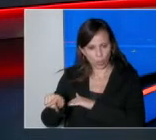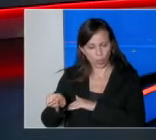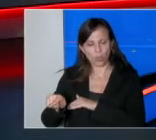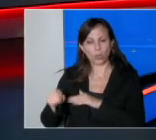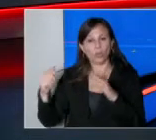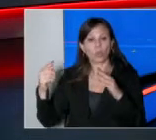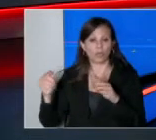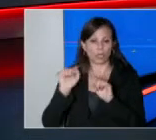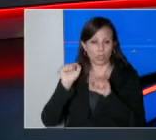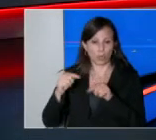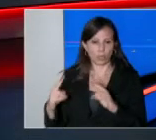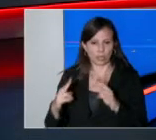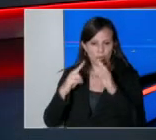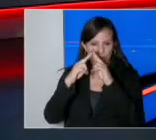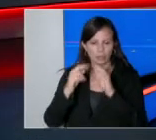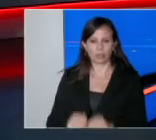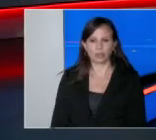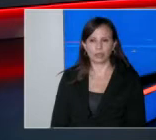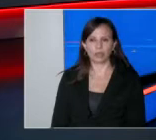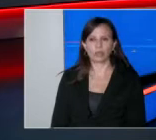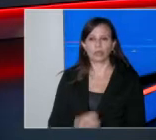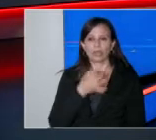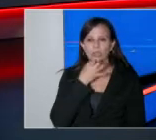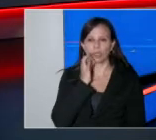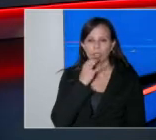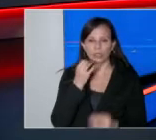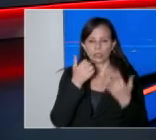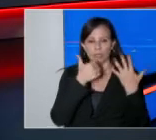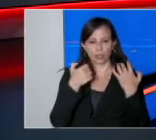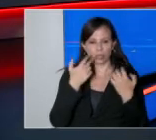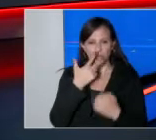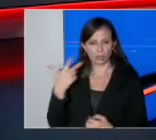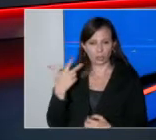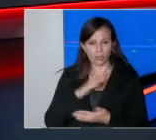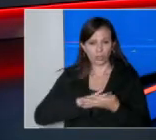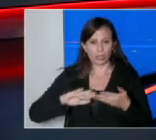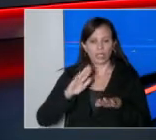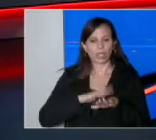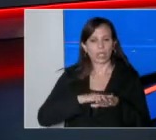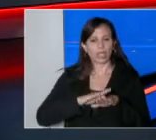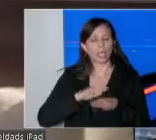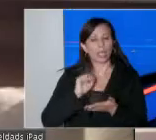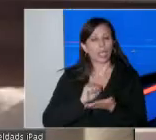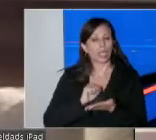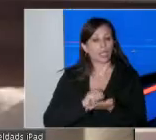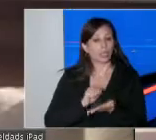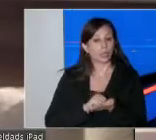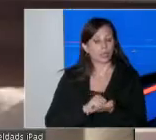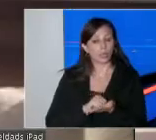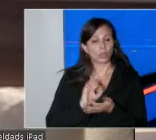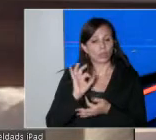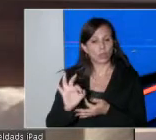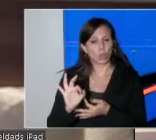כאן בצרפת. הוא כיום בן 63, הוא התחיל את הקריירה העיתונאית שלו אי